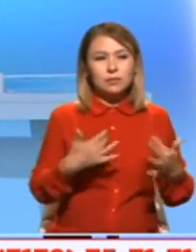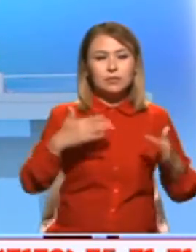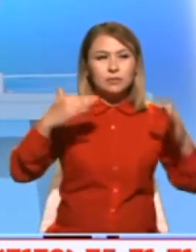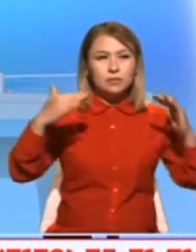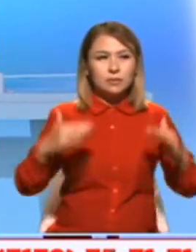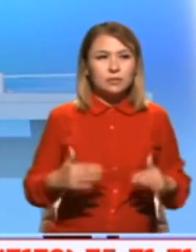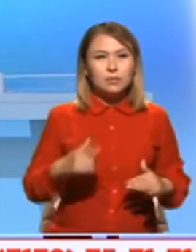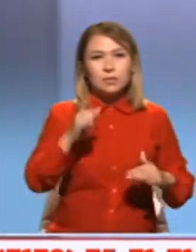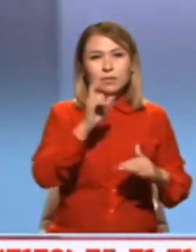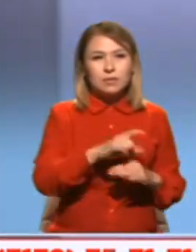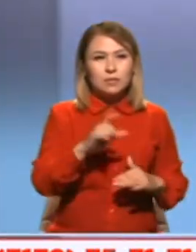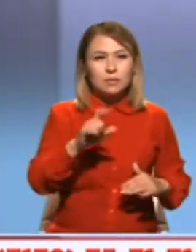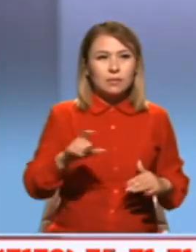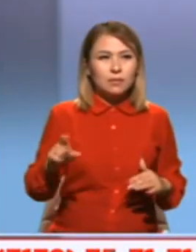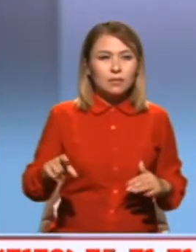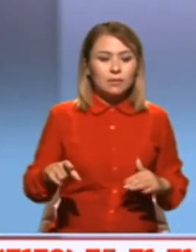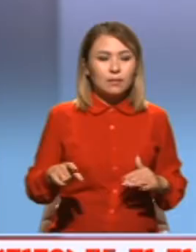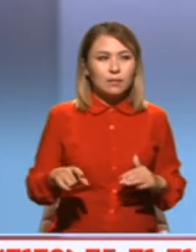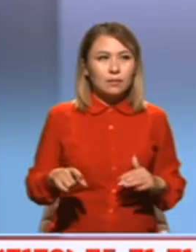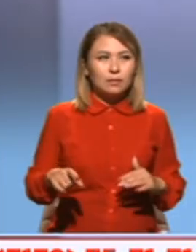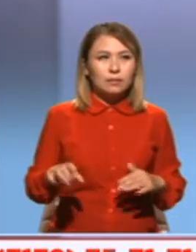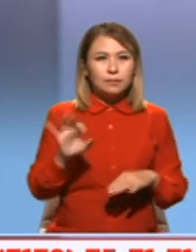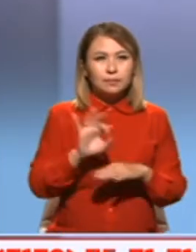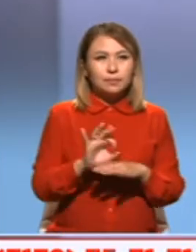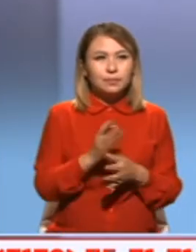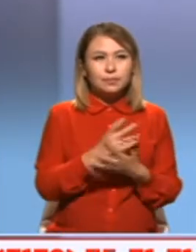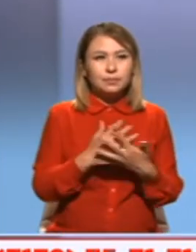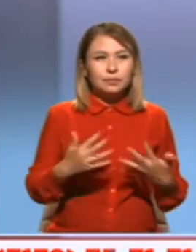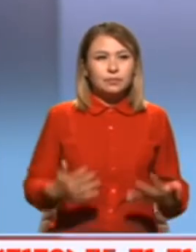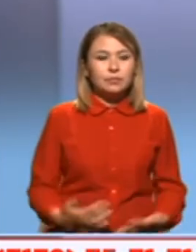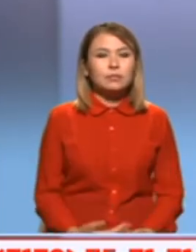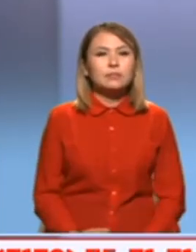төмендеп, адамға патологиялық аурулар алып келуі мүмкін.